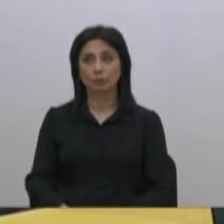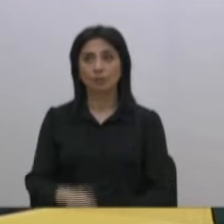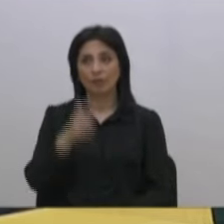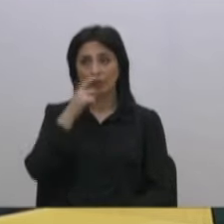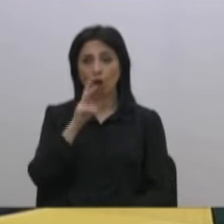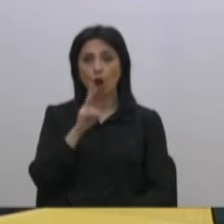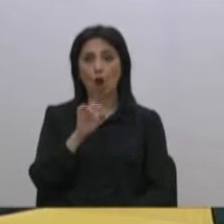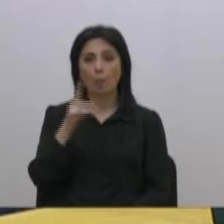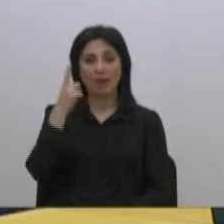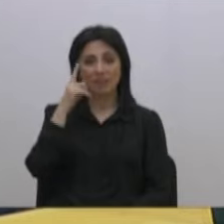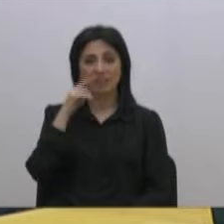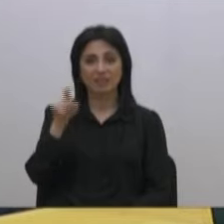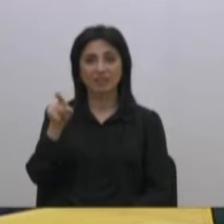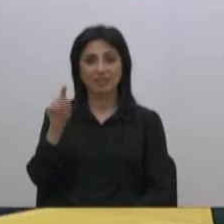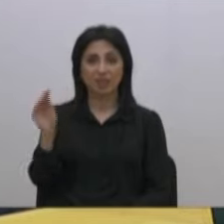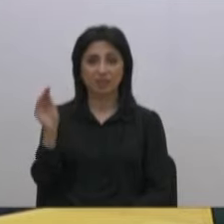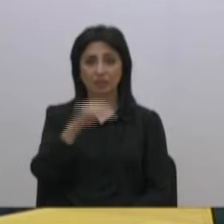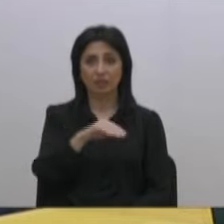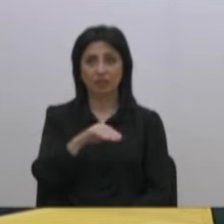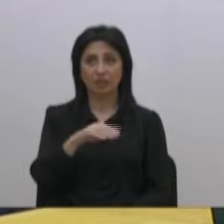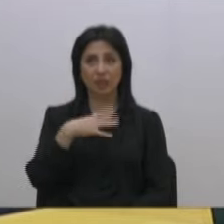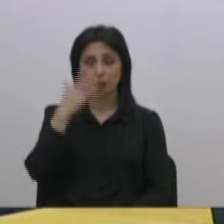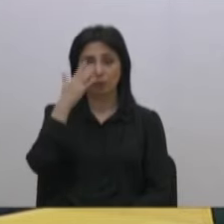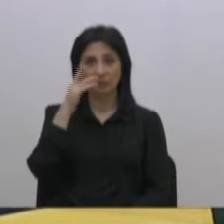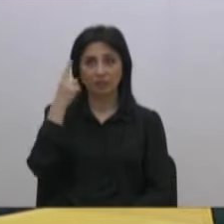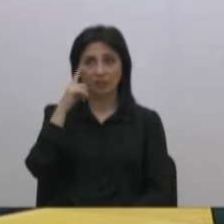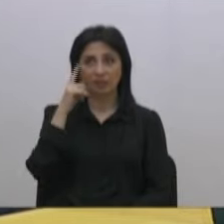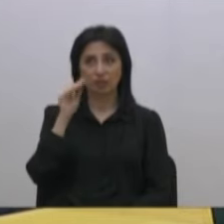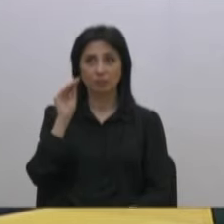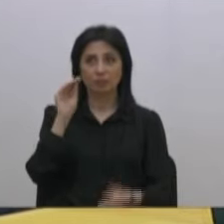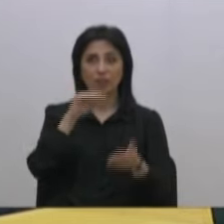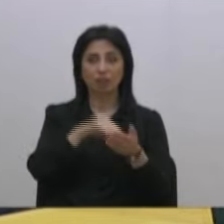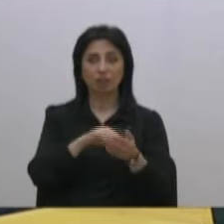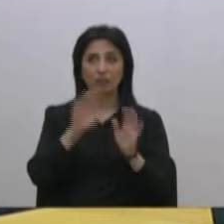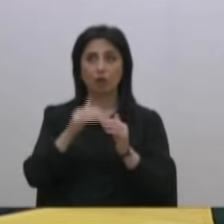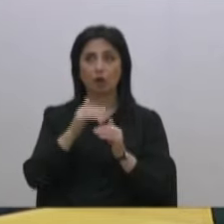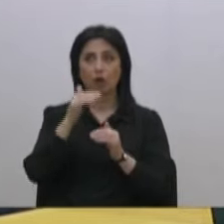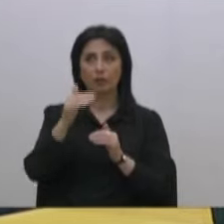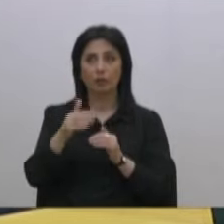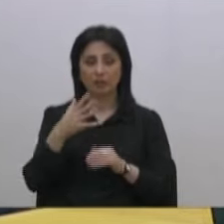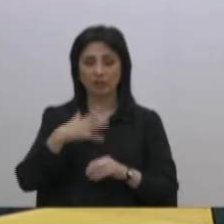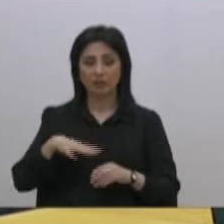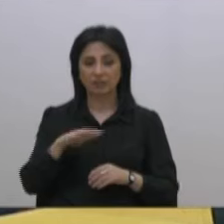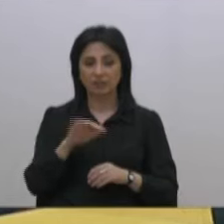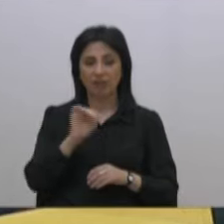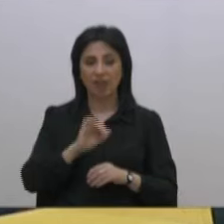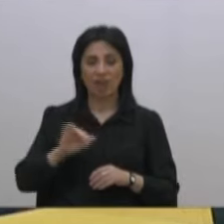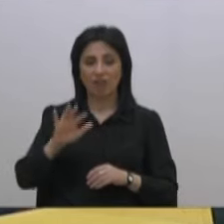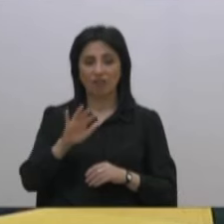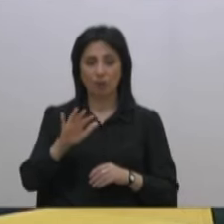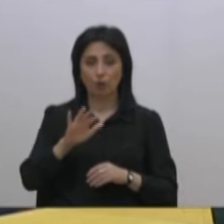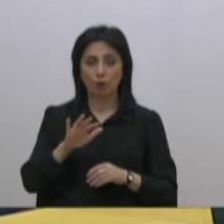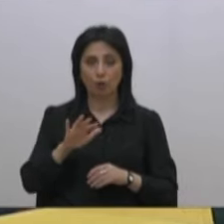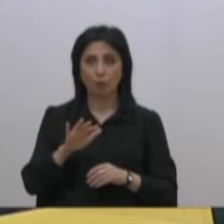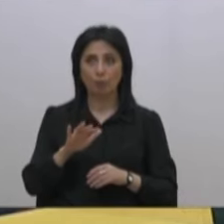ბატონი ყობახიძის ინიციატივით და ქართული ოსების ინიციატივით შევიდა კონსტიტუციაში და საქართველოს ევროპულ და